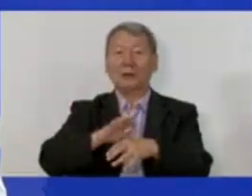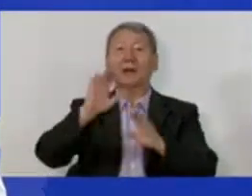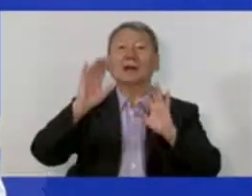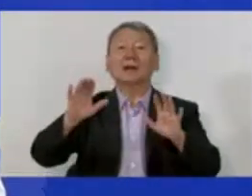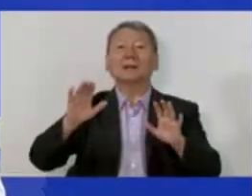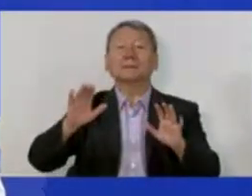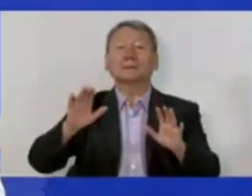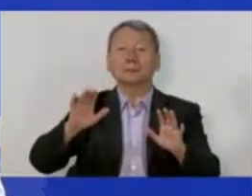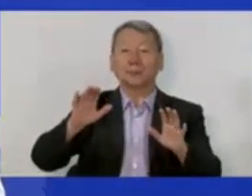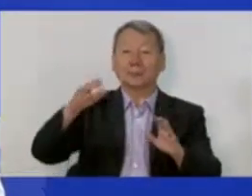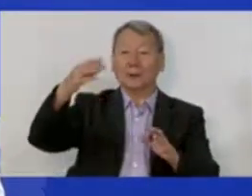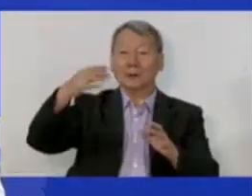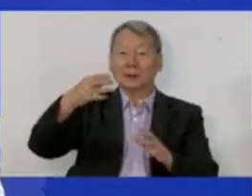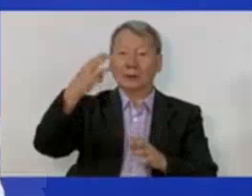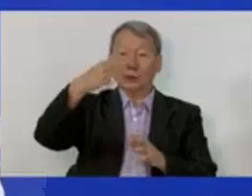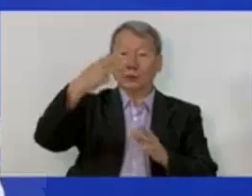Жалпылап айтқанда